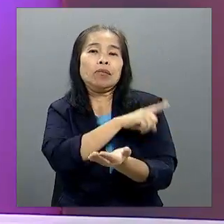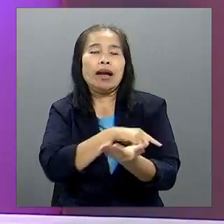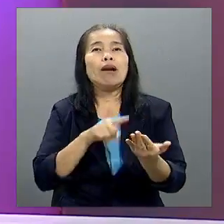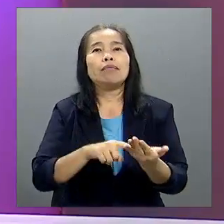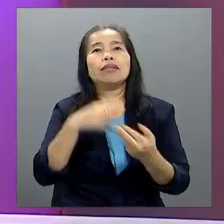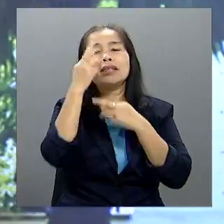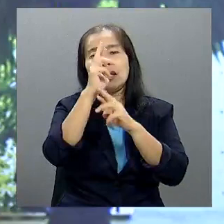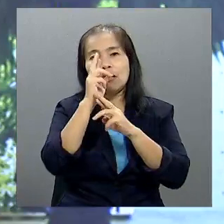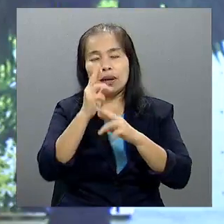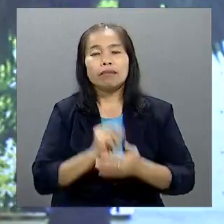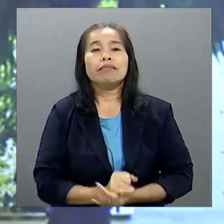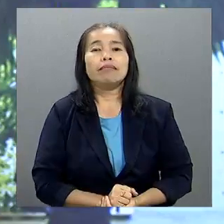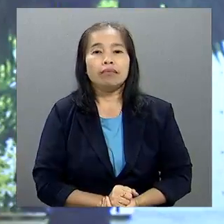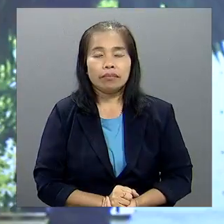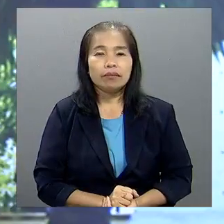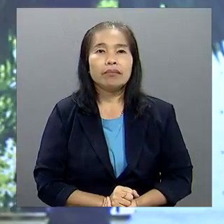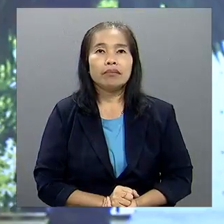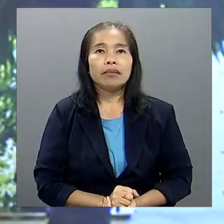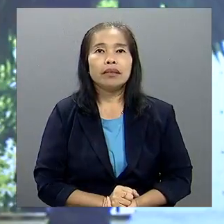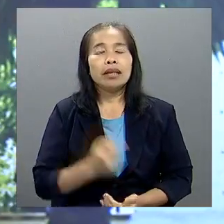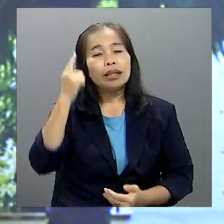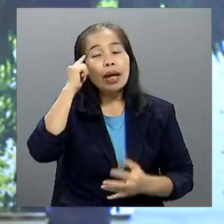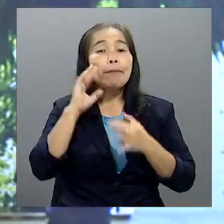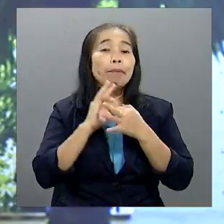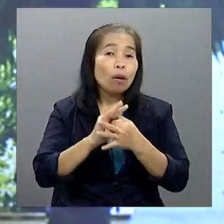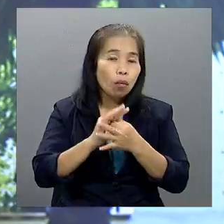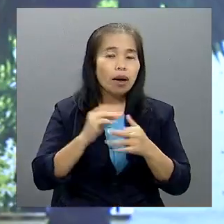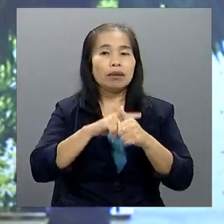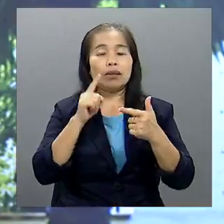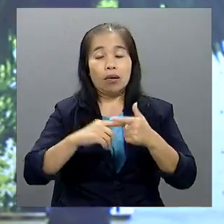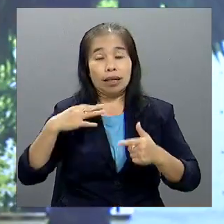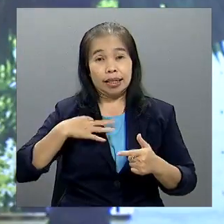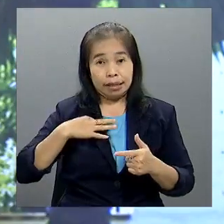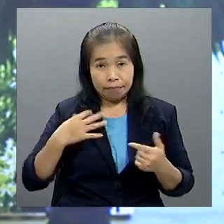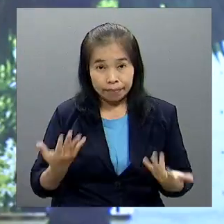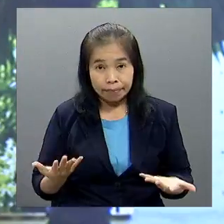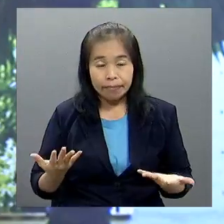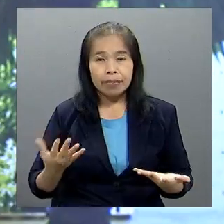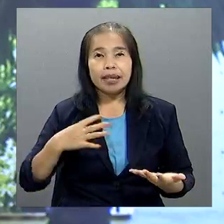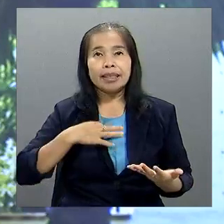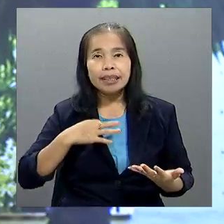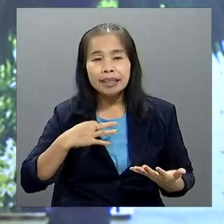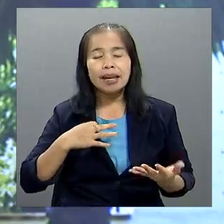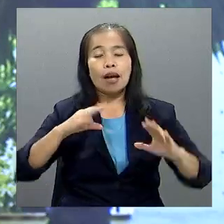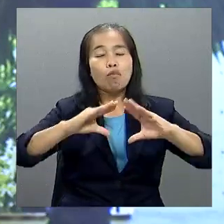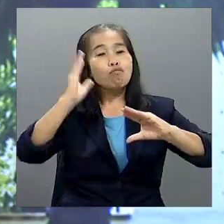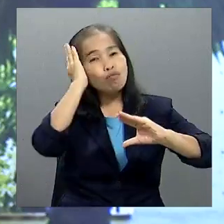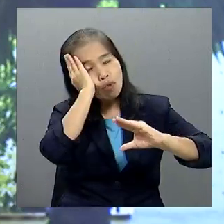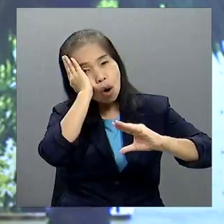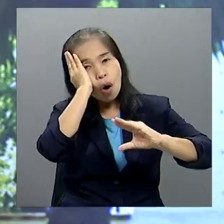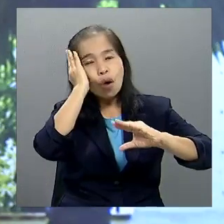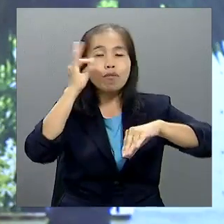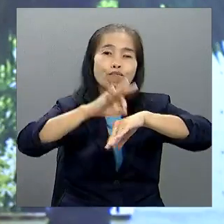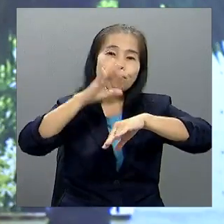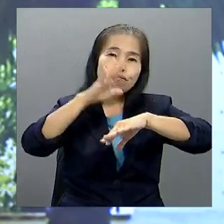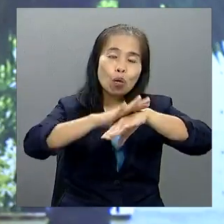ใช่ค่ะเพราะงั้นที่เราห่วงก็คือพวกเสื้อผ้าหรือ ที่นอนหมอนมุ้งของเราตัวนี้ก็จะเป็นตัวที่มันจะท